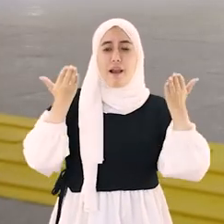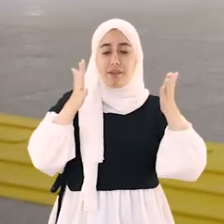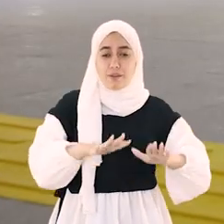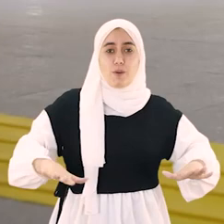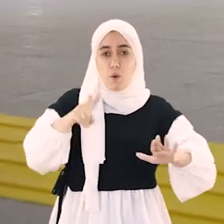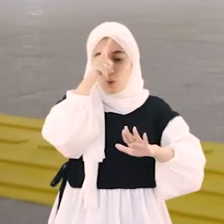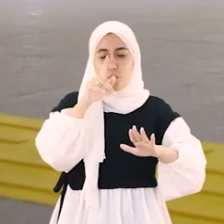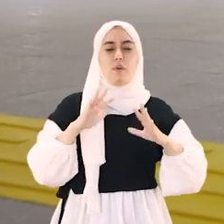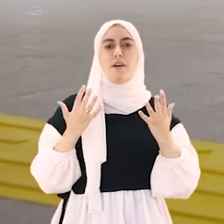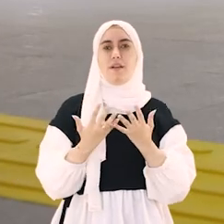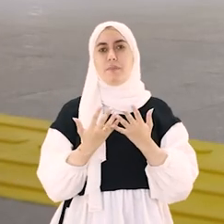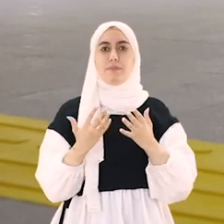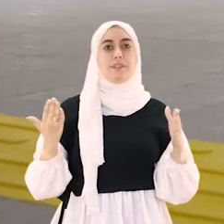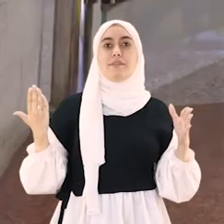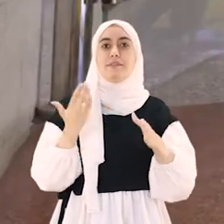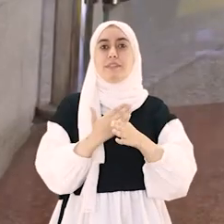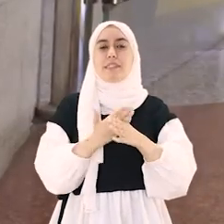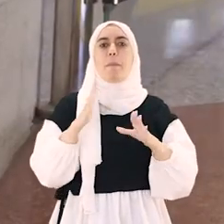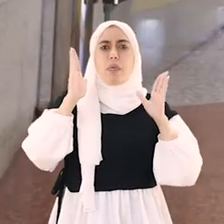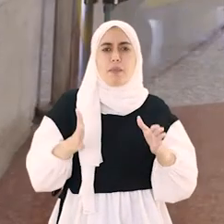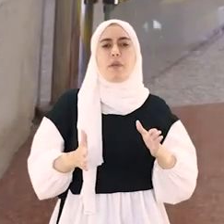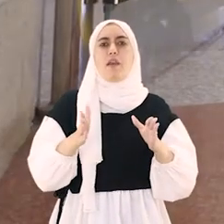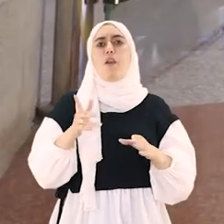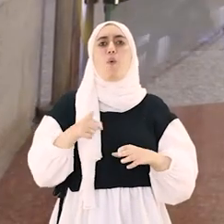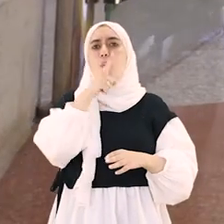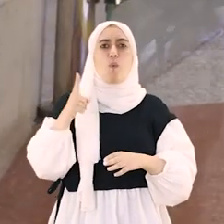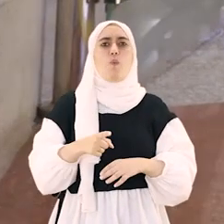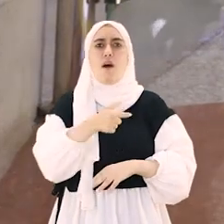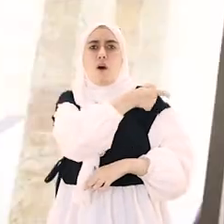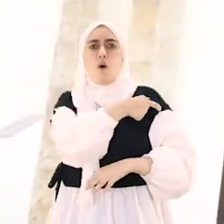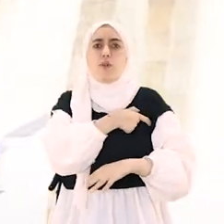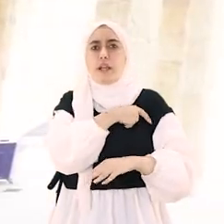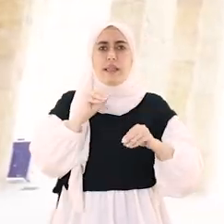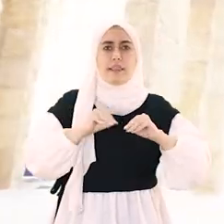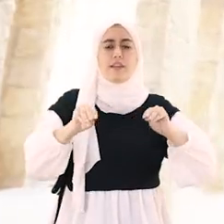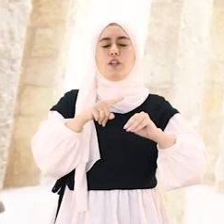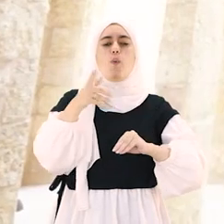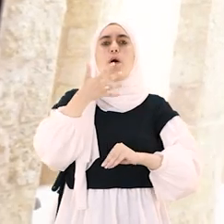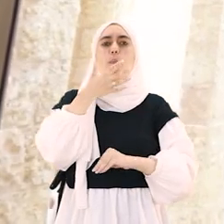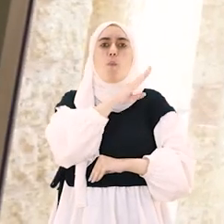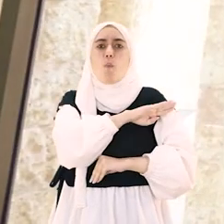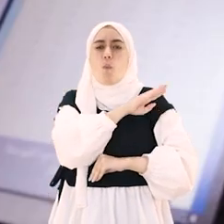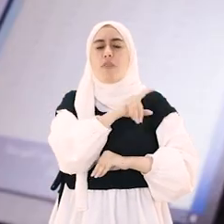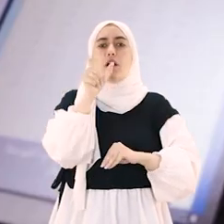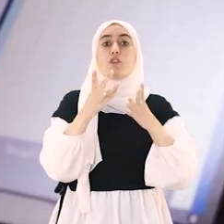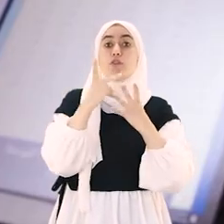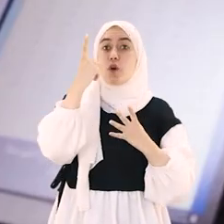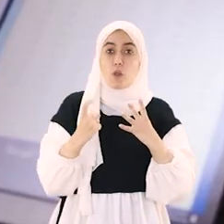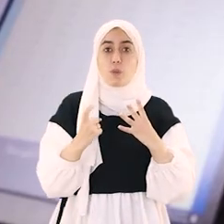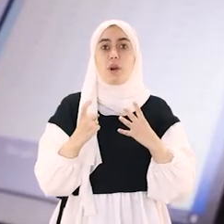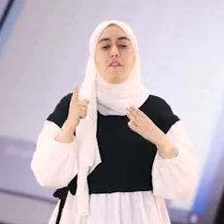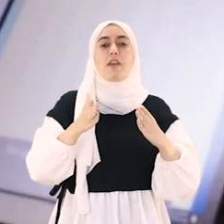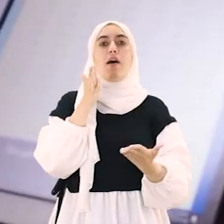المحليه والاقليميه وذلك من اجل تمكين الطلبه واعضاء الهيئه التدريسيه والموظفين من ذوي